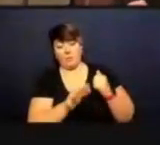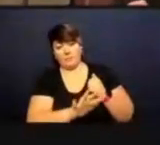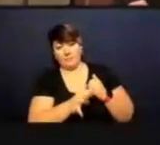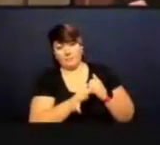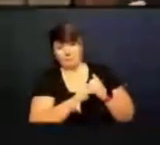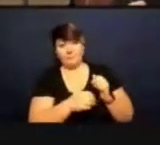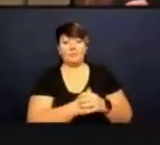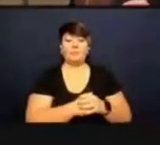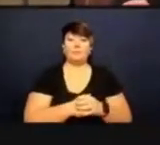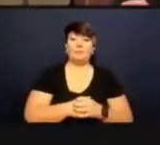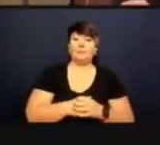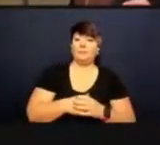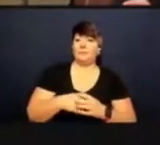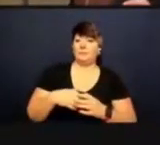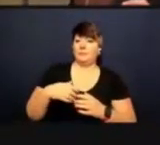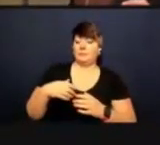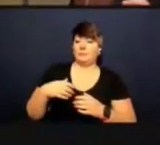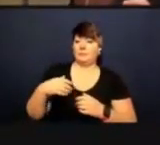urahisi.